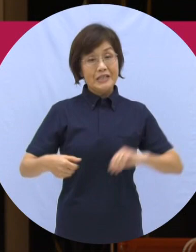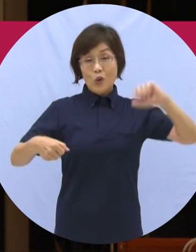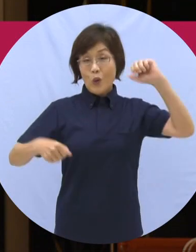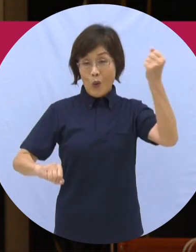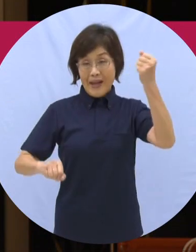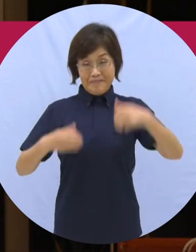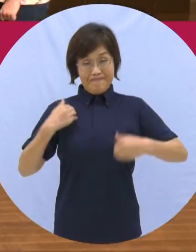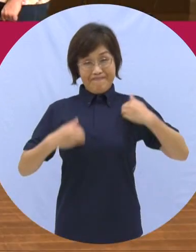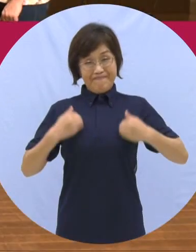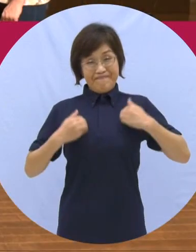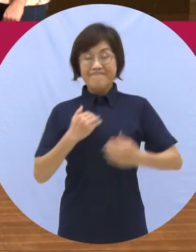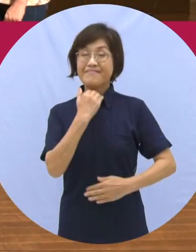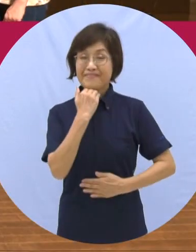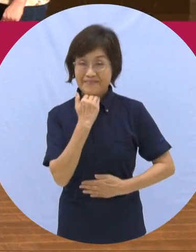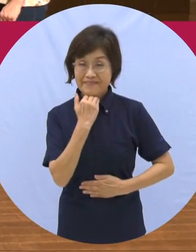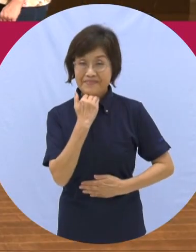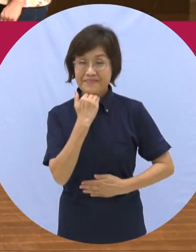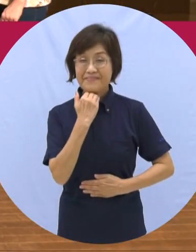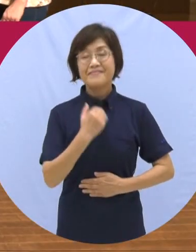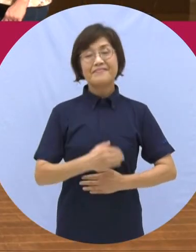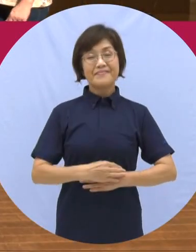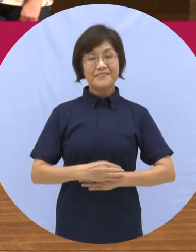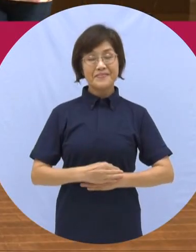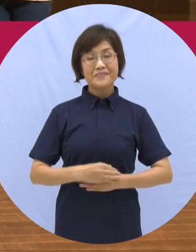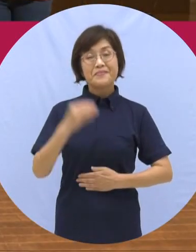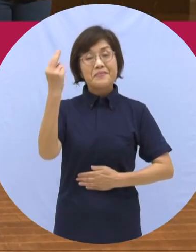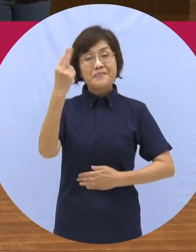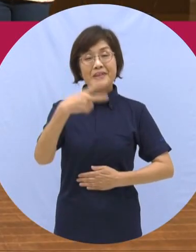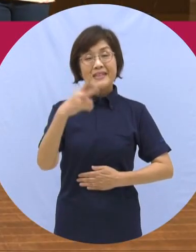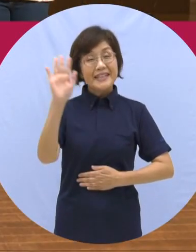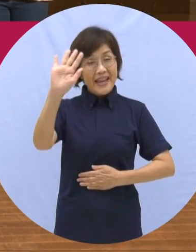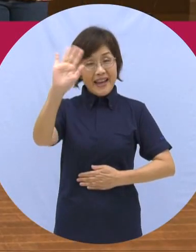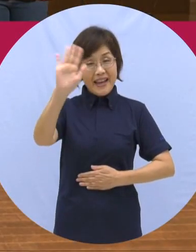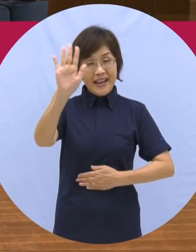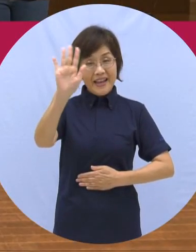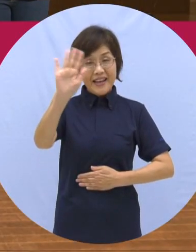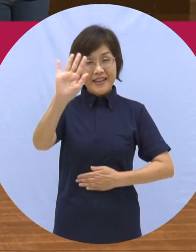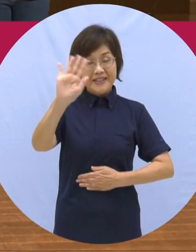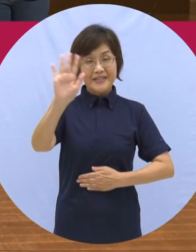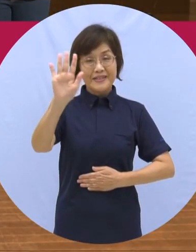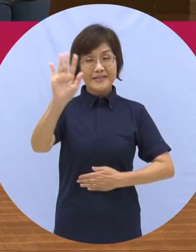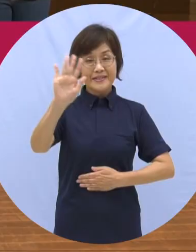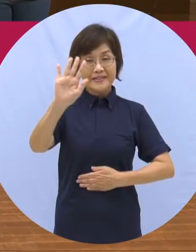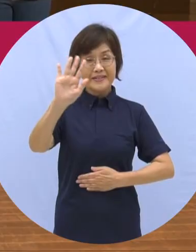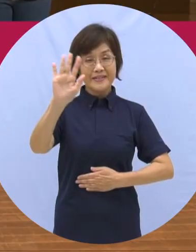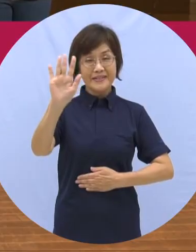your performance. Yay! See you!